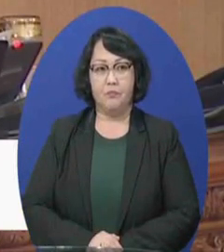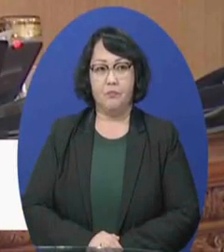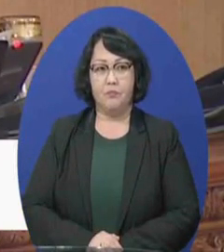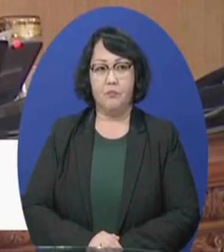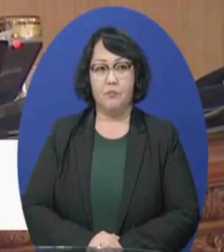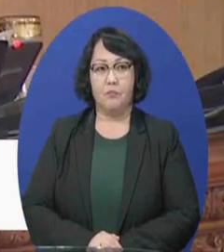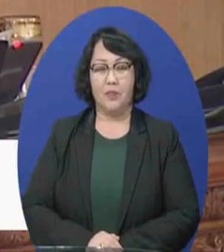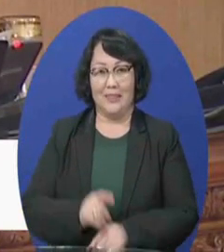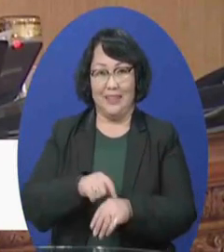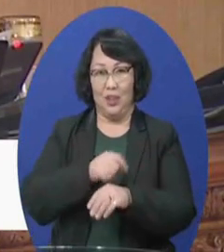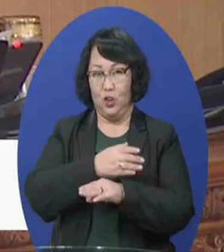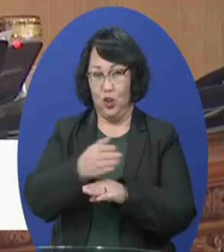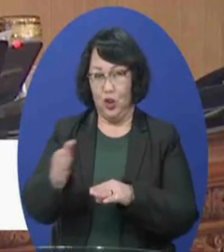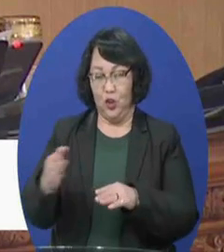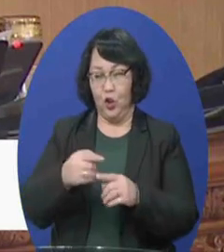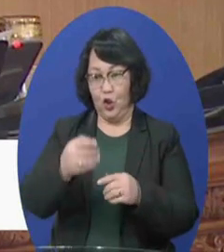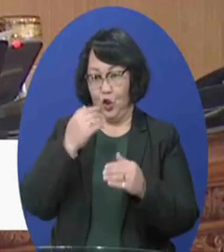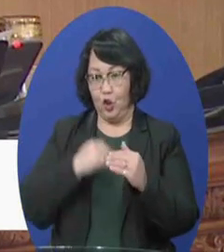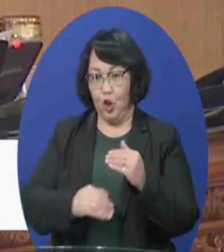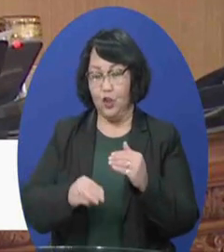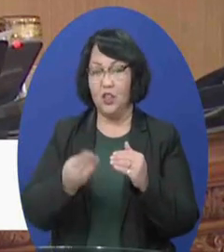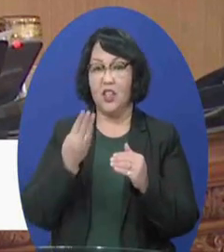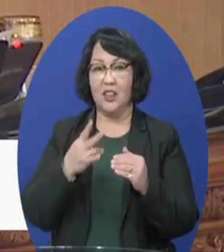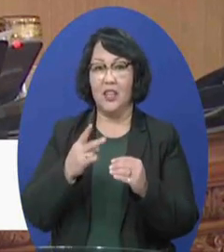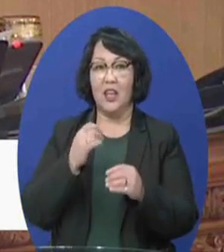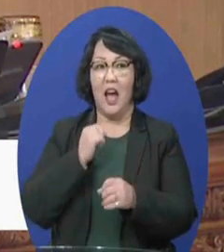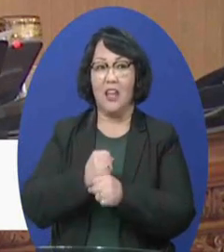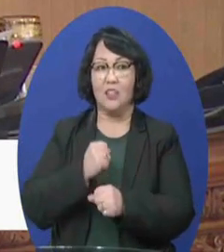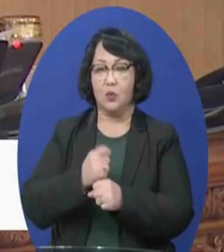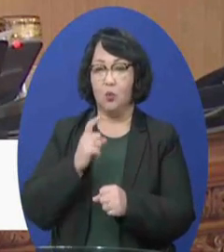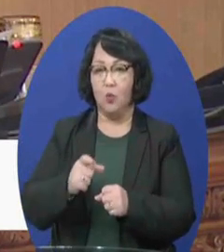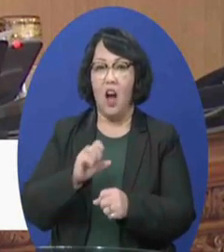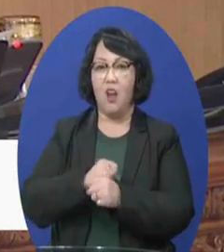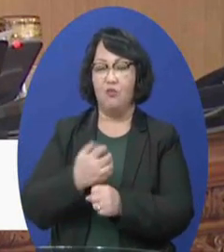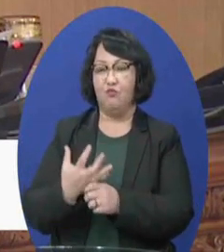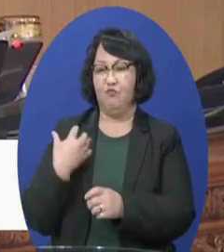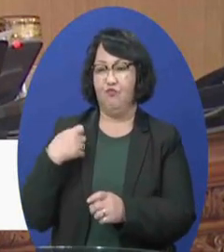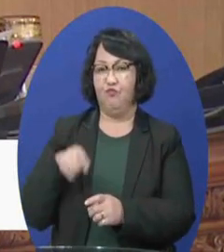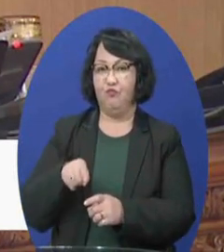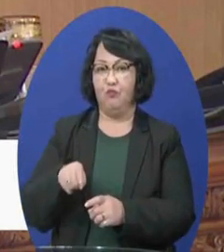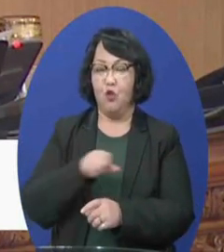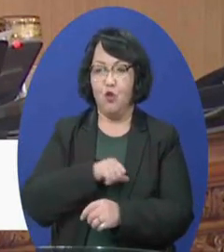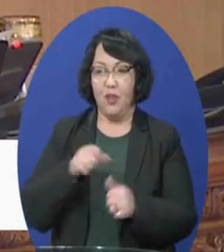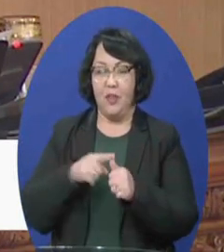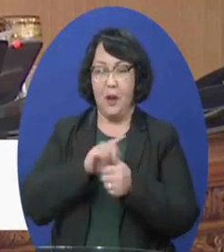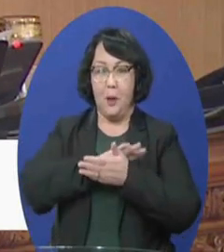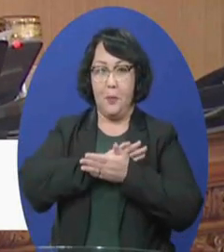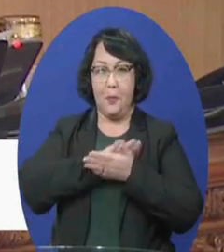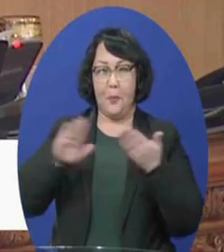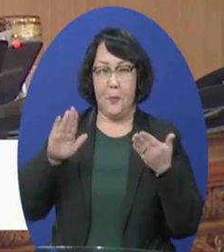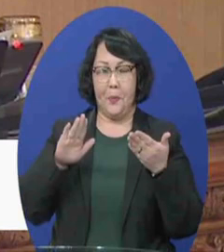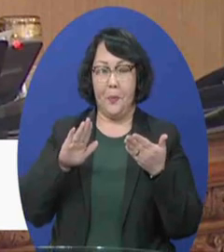Тэнгэрс үш тал шатныхаа нэг албан тушаалтан руу хариуцлагын чихэд өөрөө хоороо уснаас гардаг.